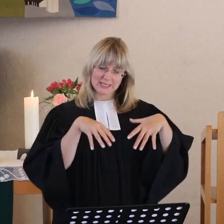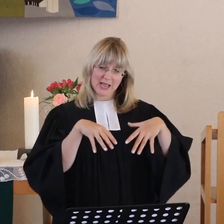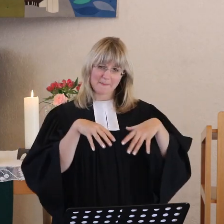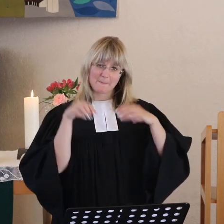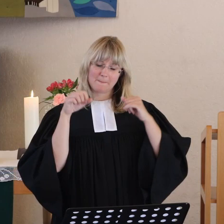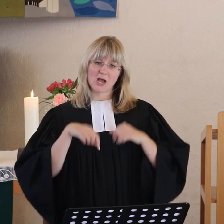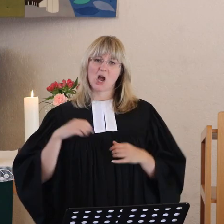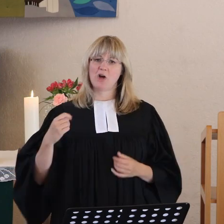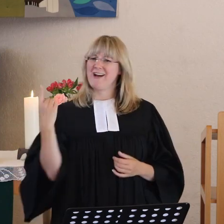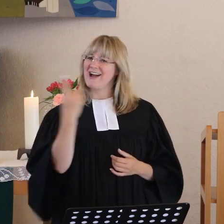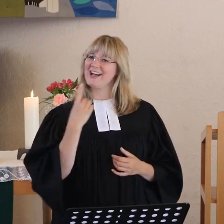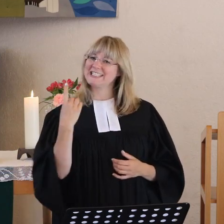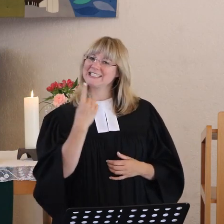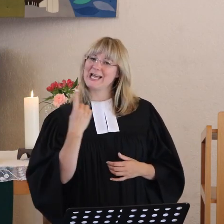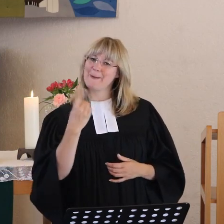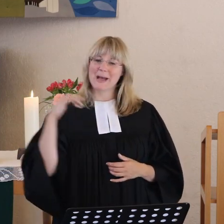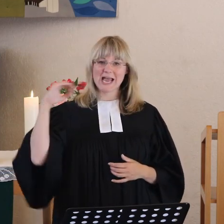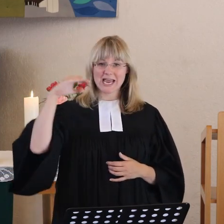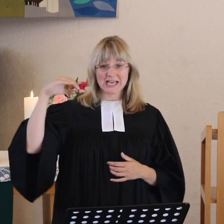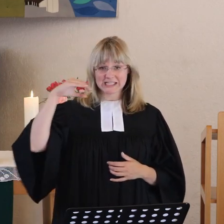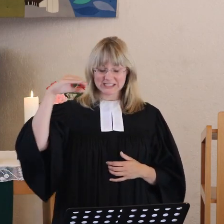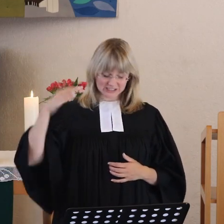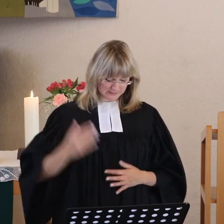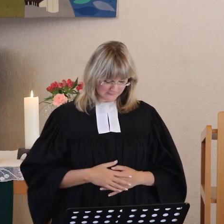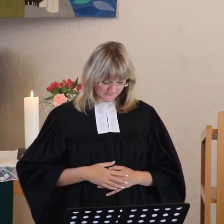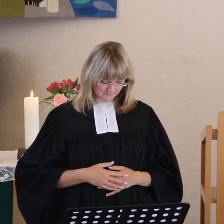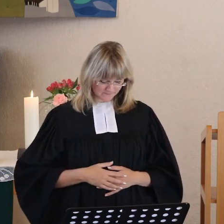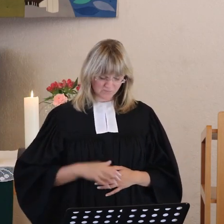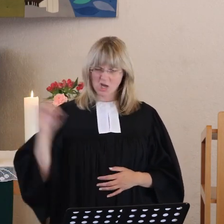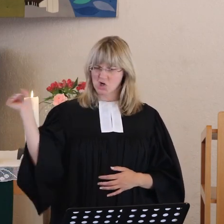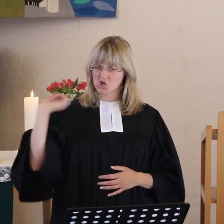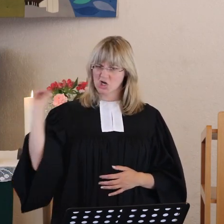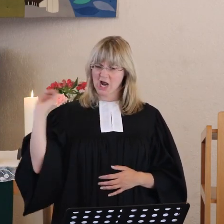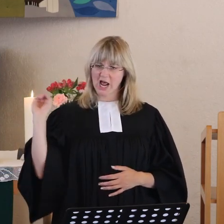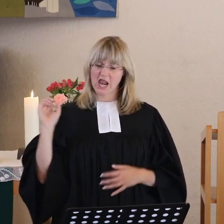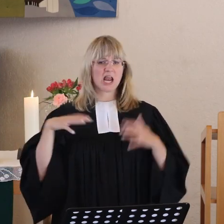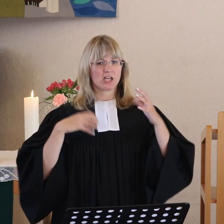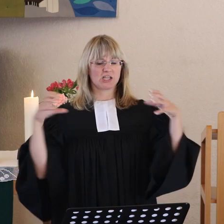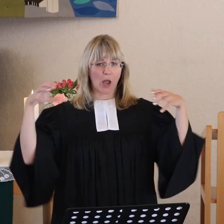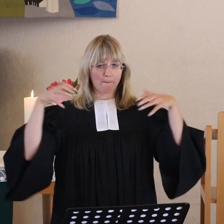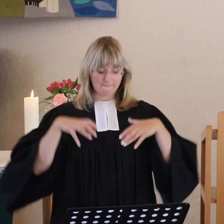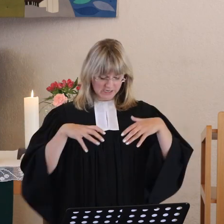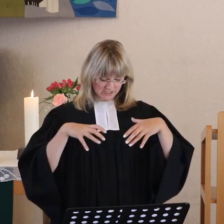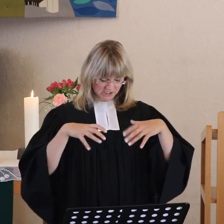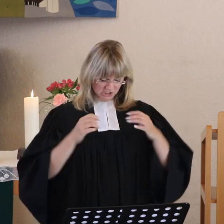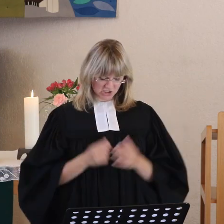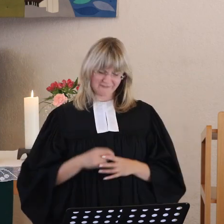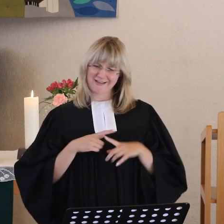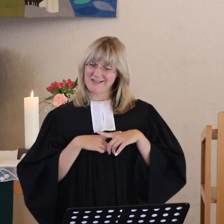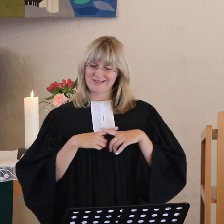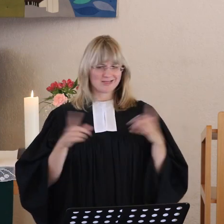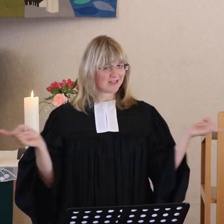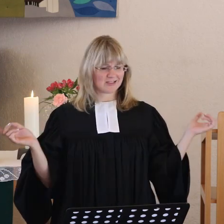Film erzählt voll düsterer Spannung von einer Kommune irgendwo auf einer